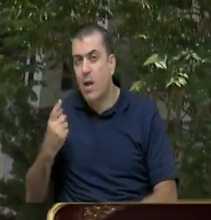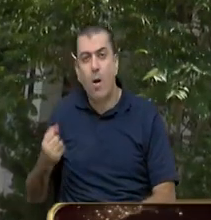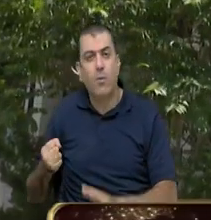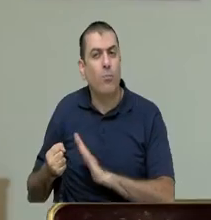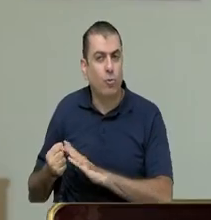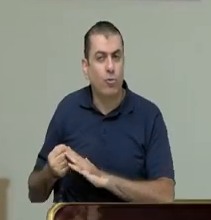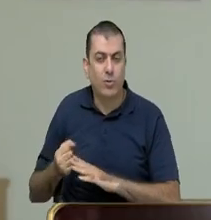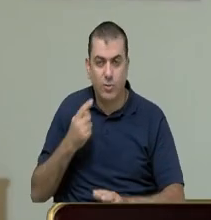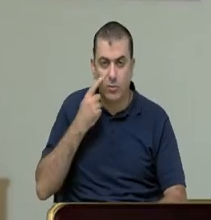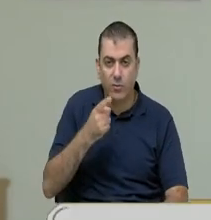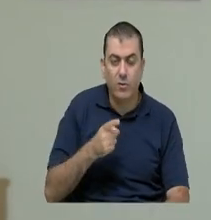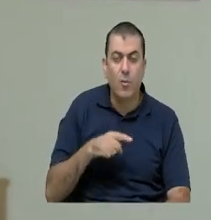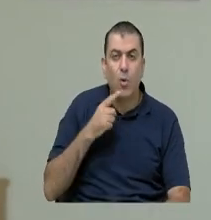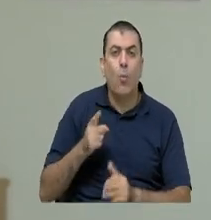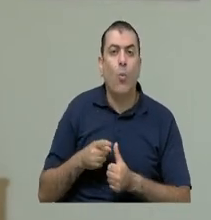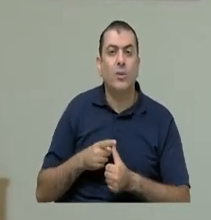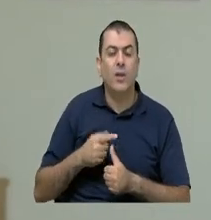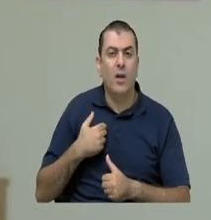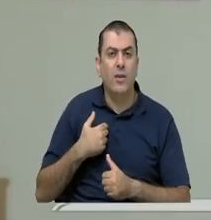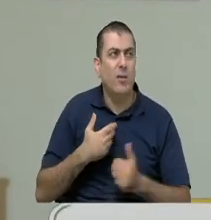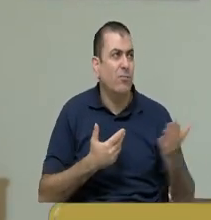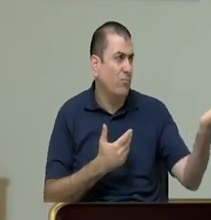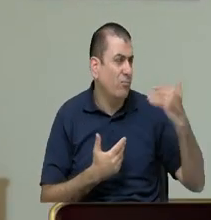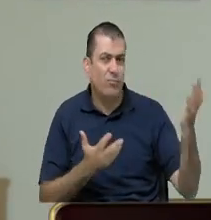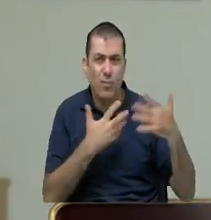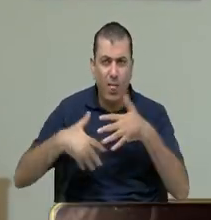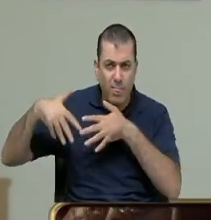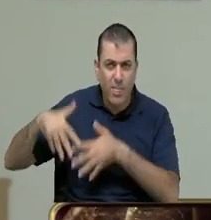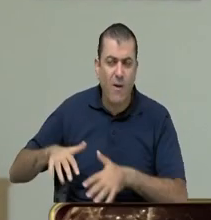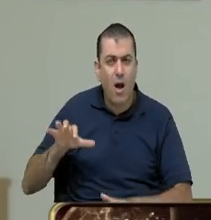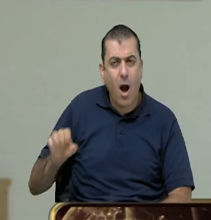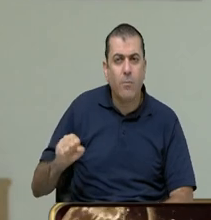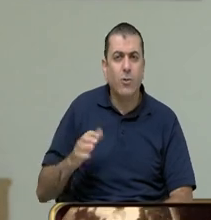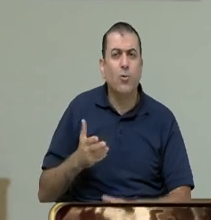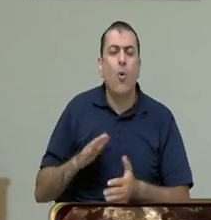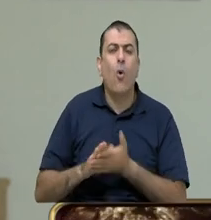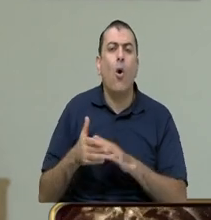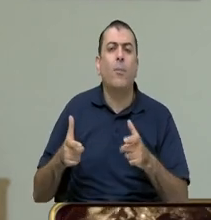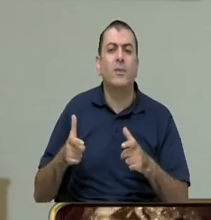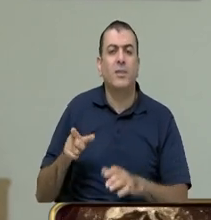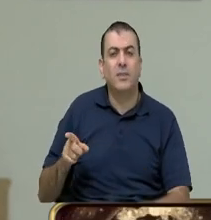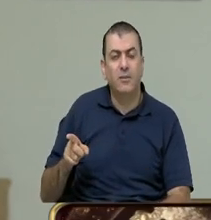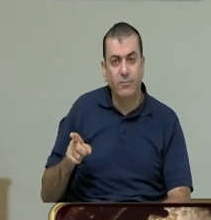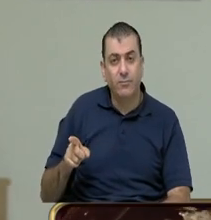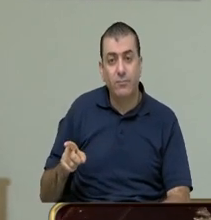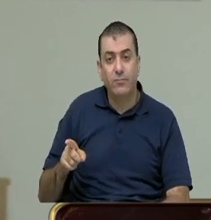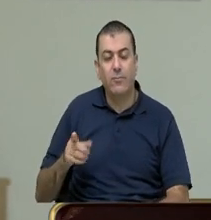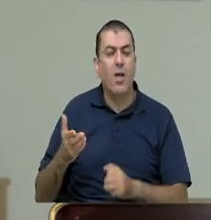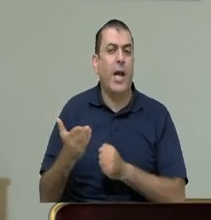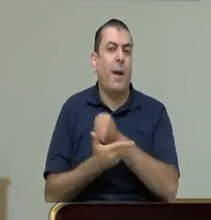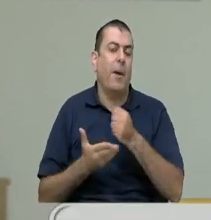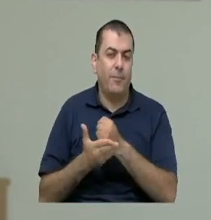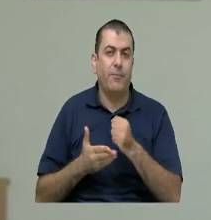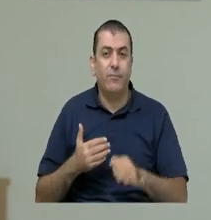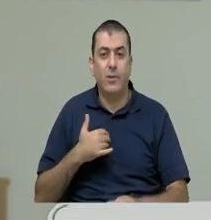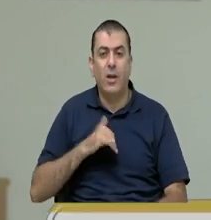وزاره الصناعه والتجاره والتمويل المعنيه بتامين مخزون استراتيجي من ماده القمح وماده الشعير بتقوم بطرح عطاءات دوريه